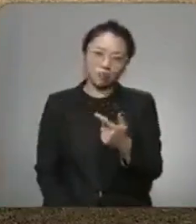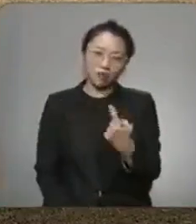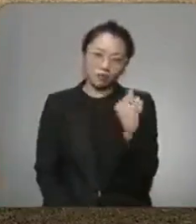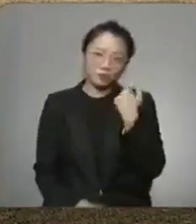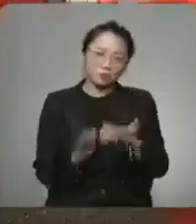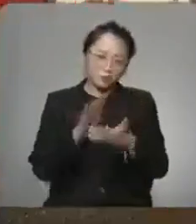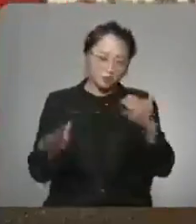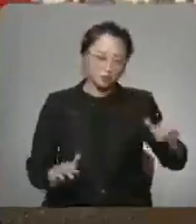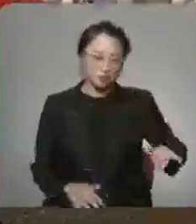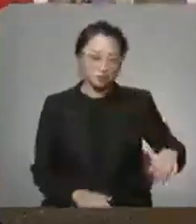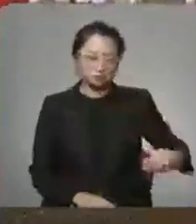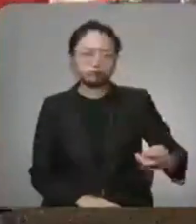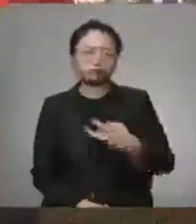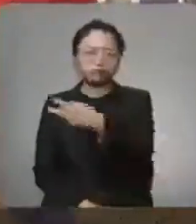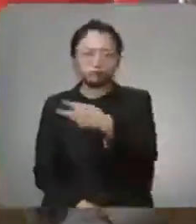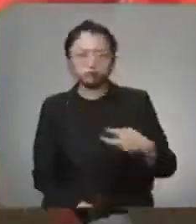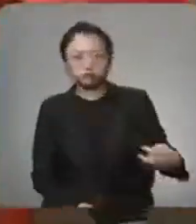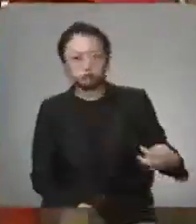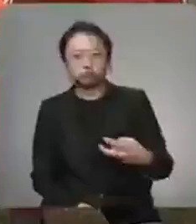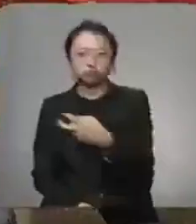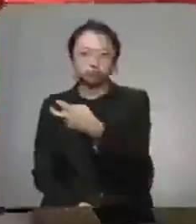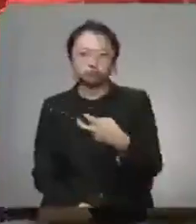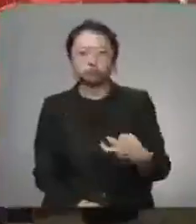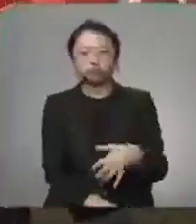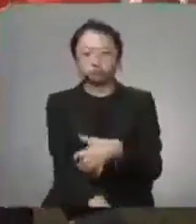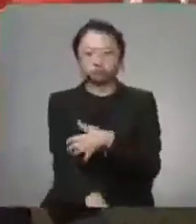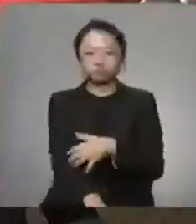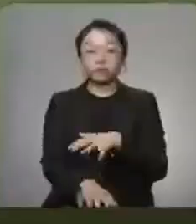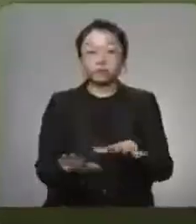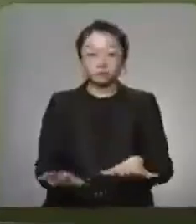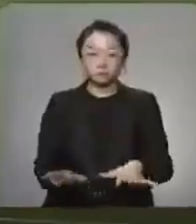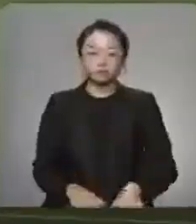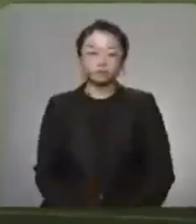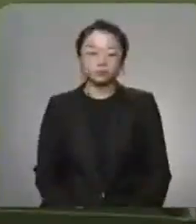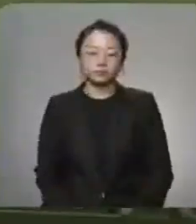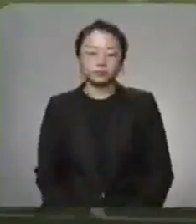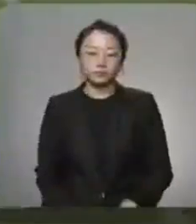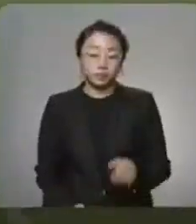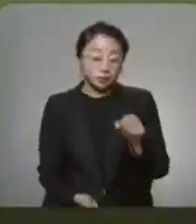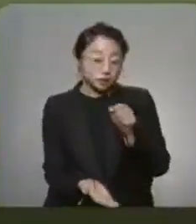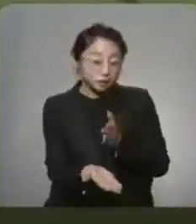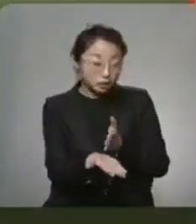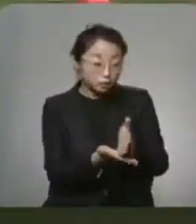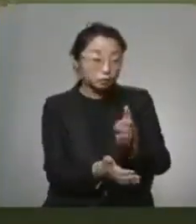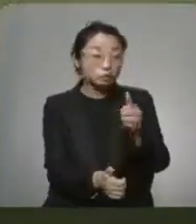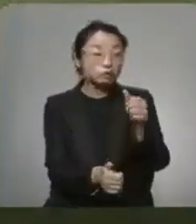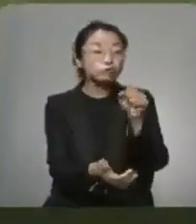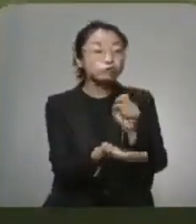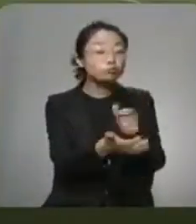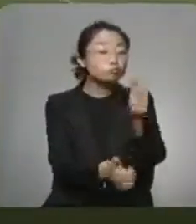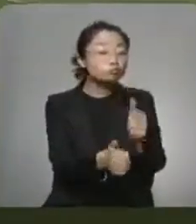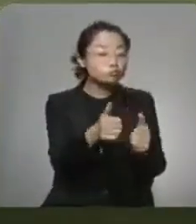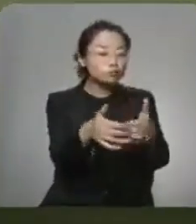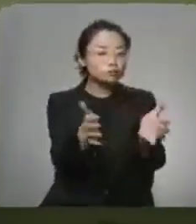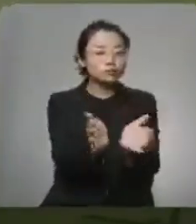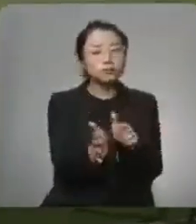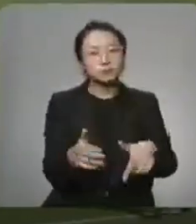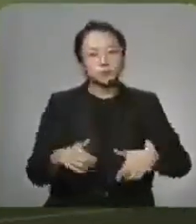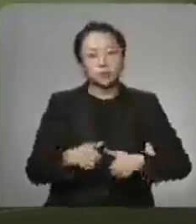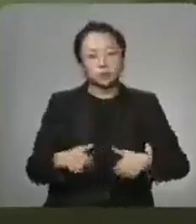이동하면서 홈구장의 이점을 누리지 못하고 있습니다. 강원FC 전용 홈구장의 필요성이 거론되는